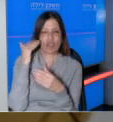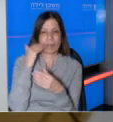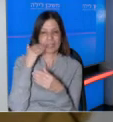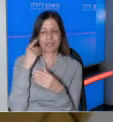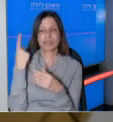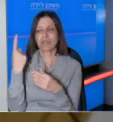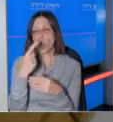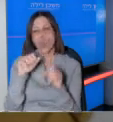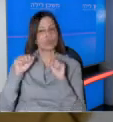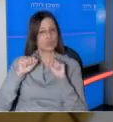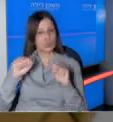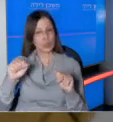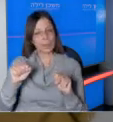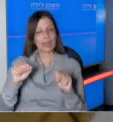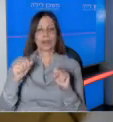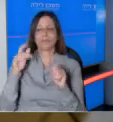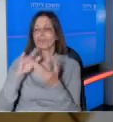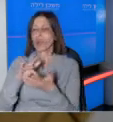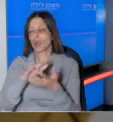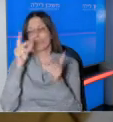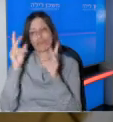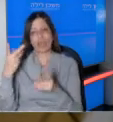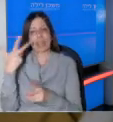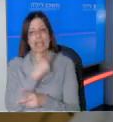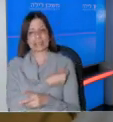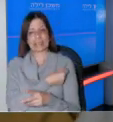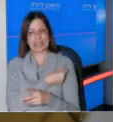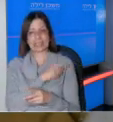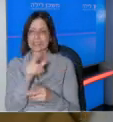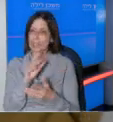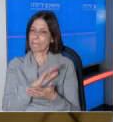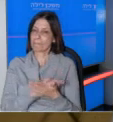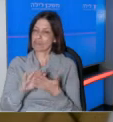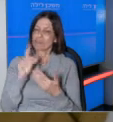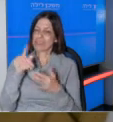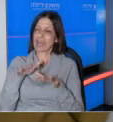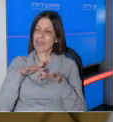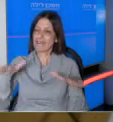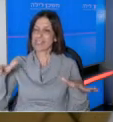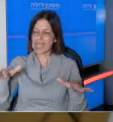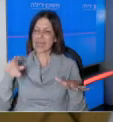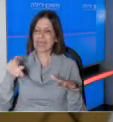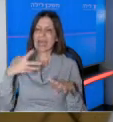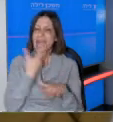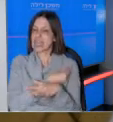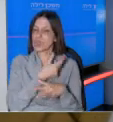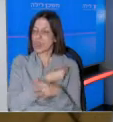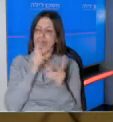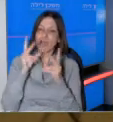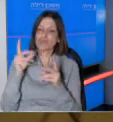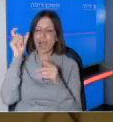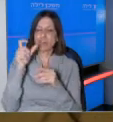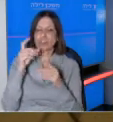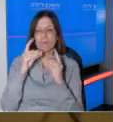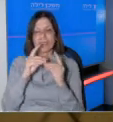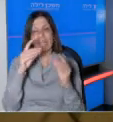בכל סופר, בכל סופרמרקט, בכל מקום אפשר להתחסן. זה פשוט צריך לפזר חיסונים ולאפשר לאנשים בדרך הביתה,